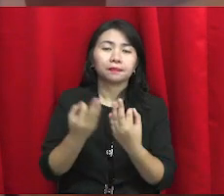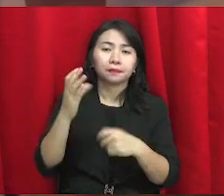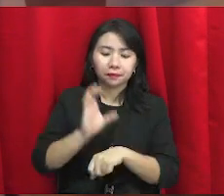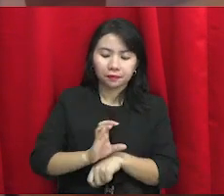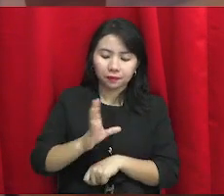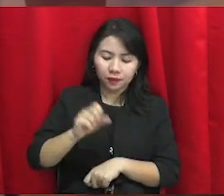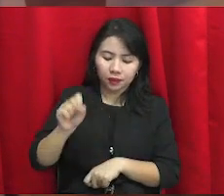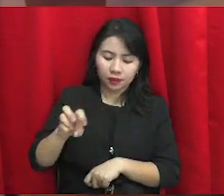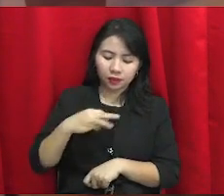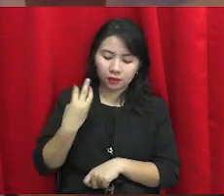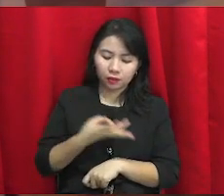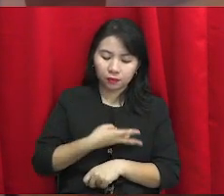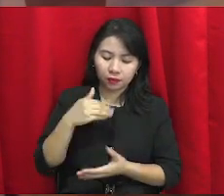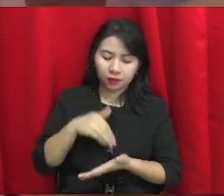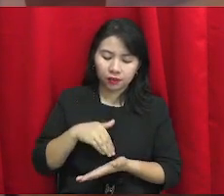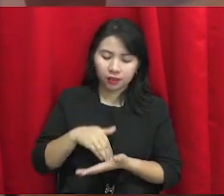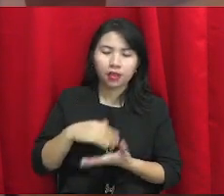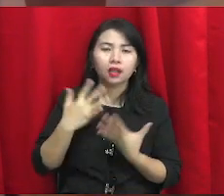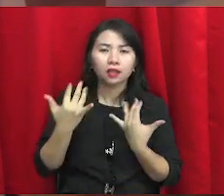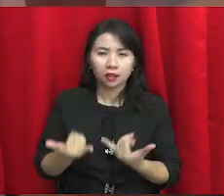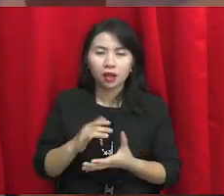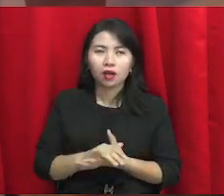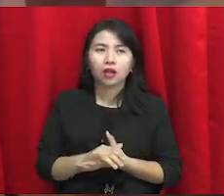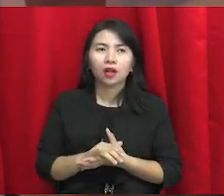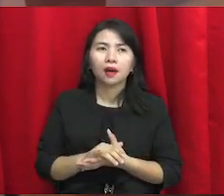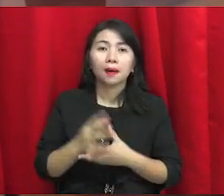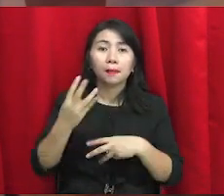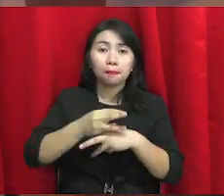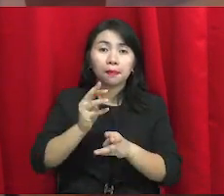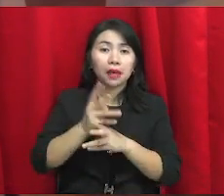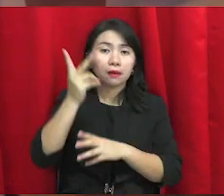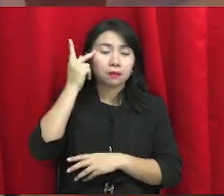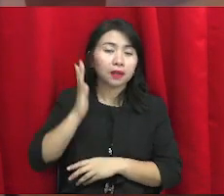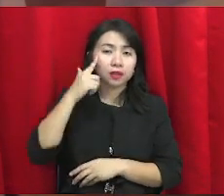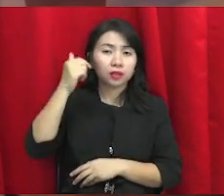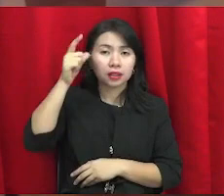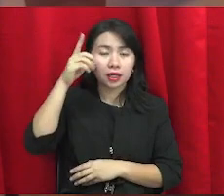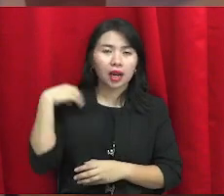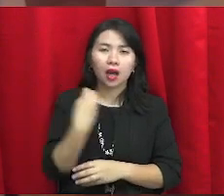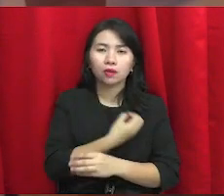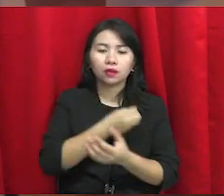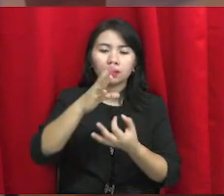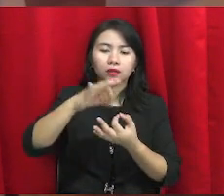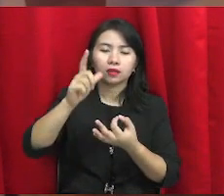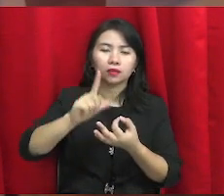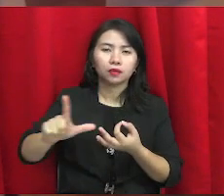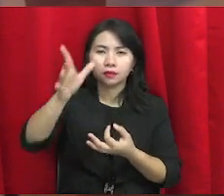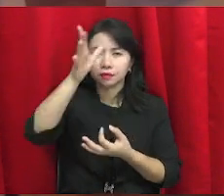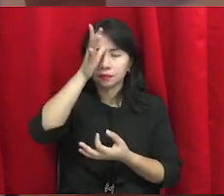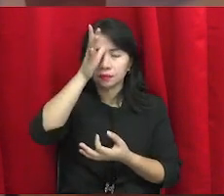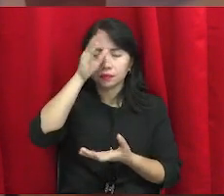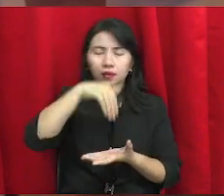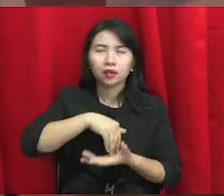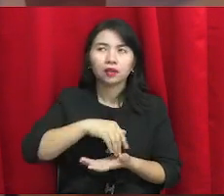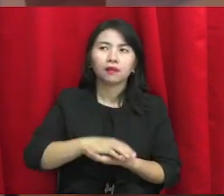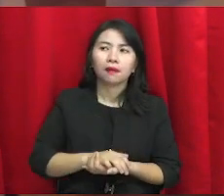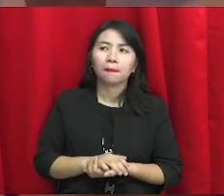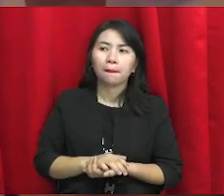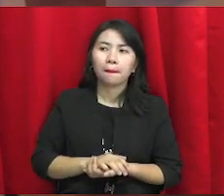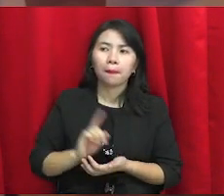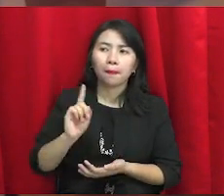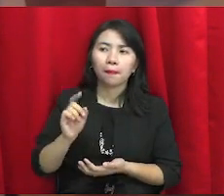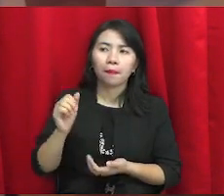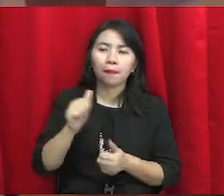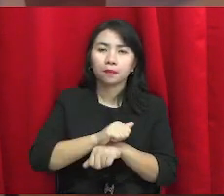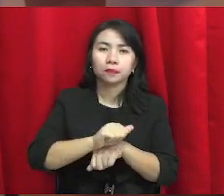tuturing natin na spiritual father si Pastor. So yung advice ng magulang, yung parang ang team namin noon sa the preparation